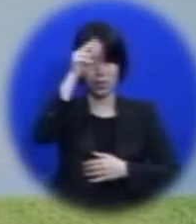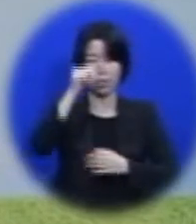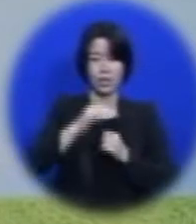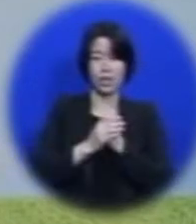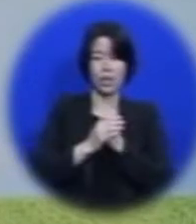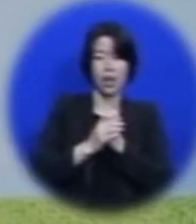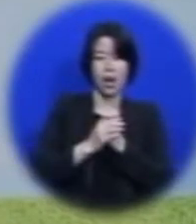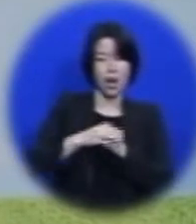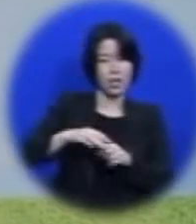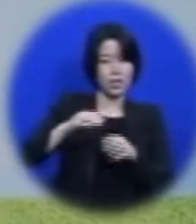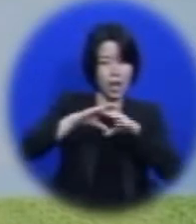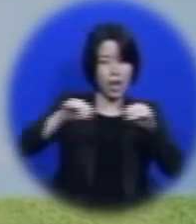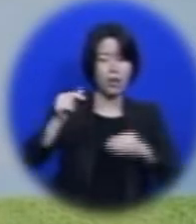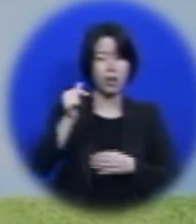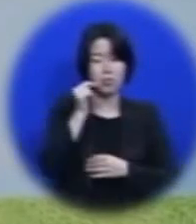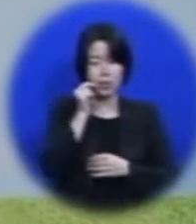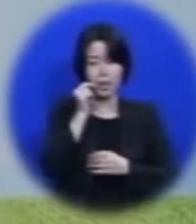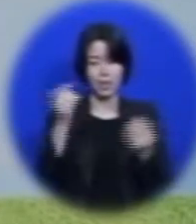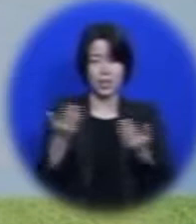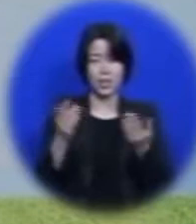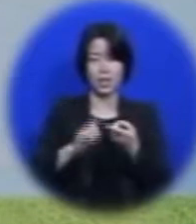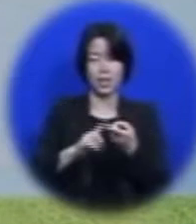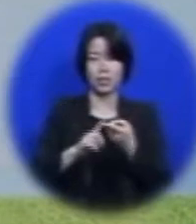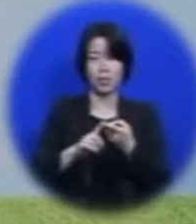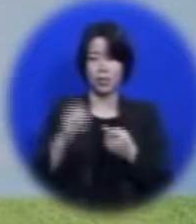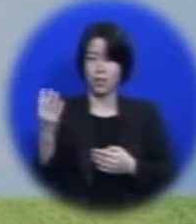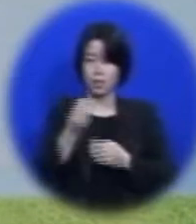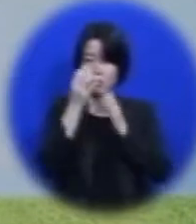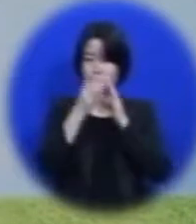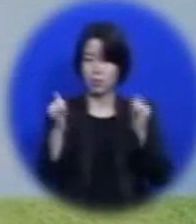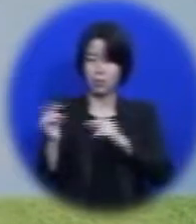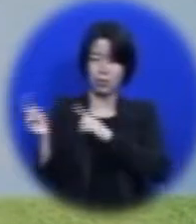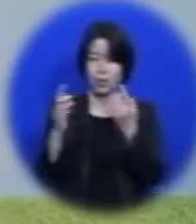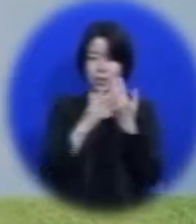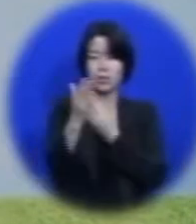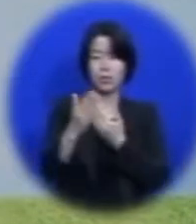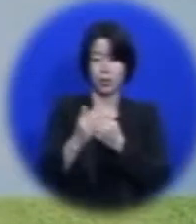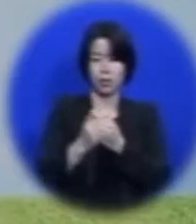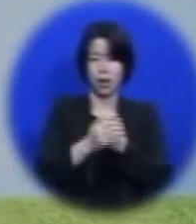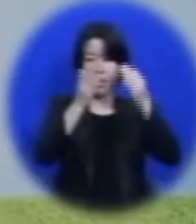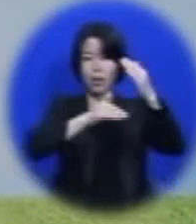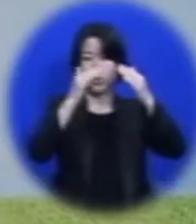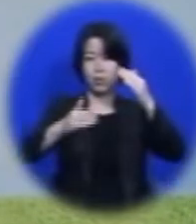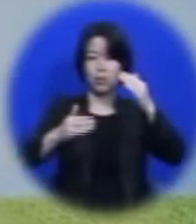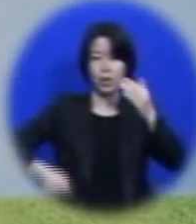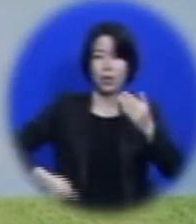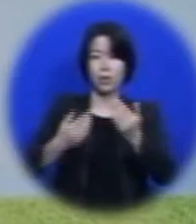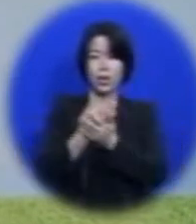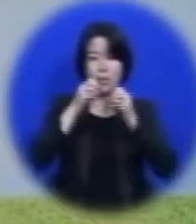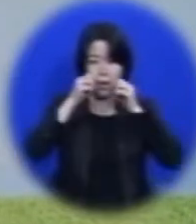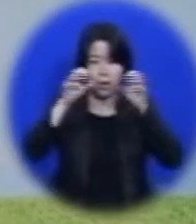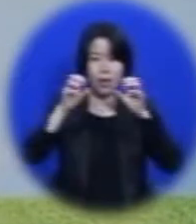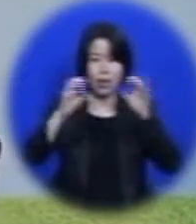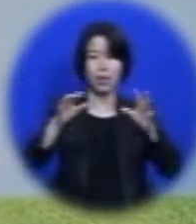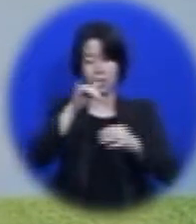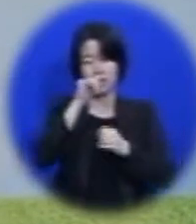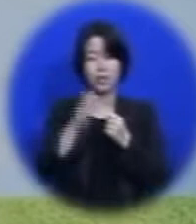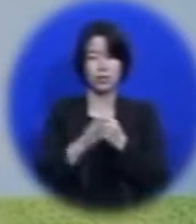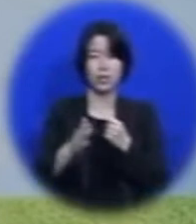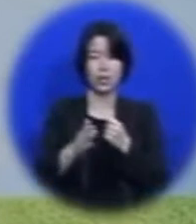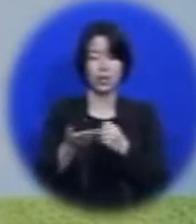미제 사건을 해결하려고 성도들의 집회에 왔을 정도예요. 공개 회개가 막 터지니까. 근데